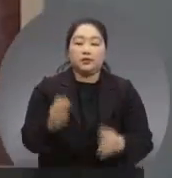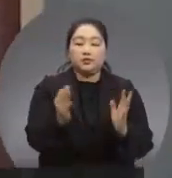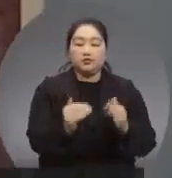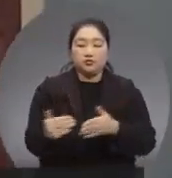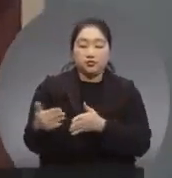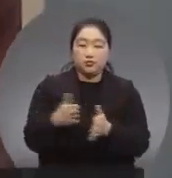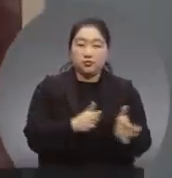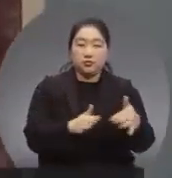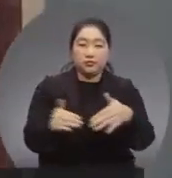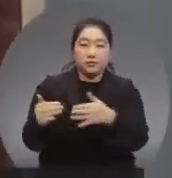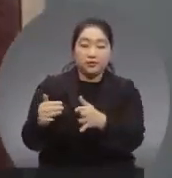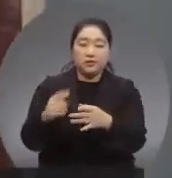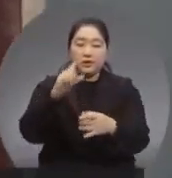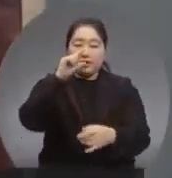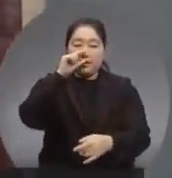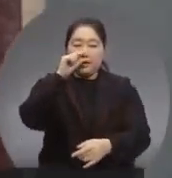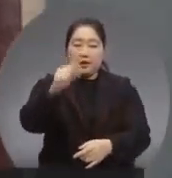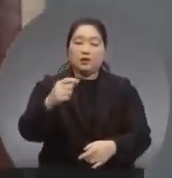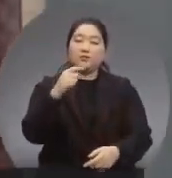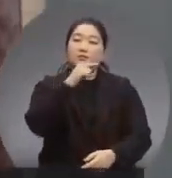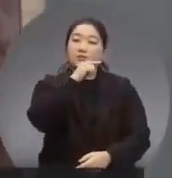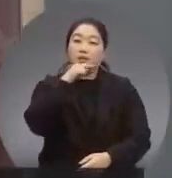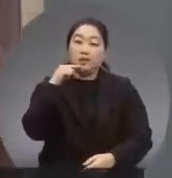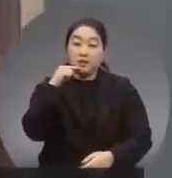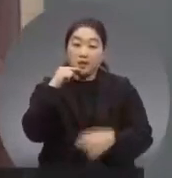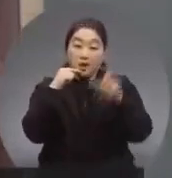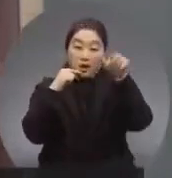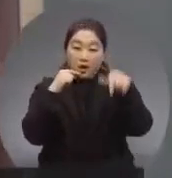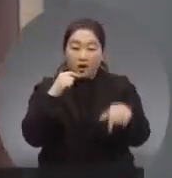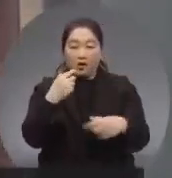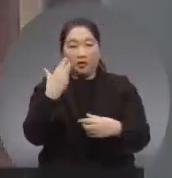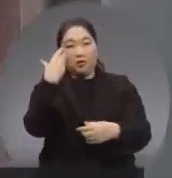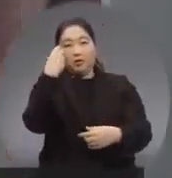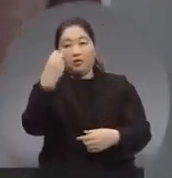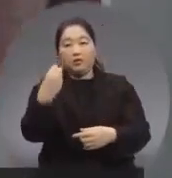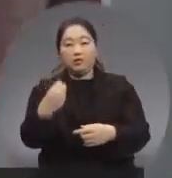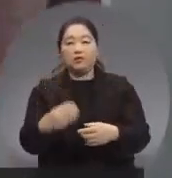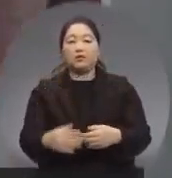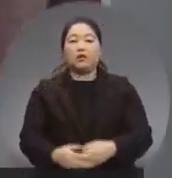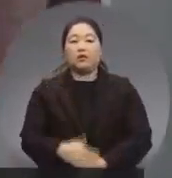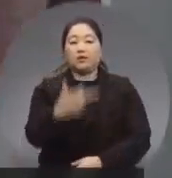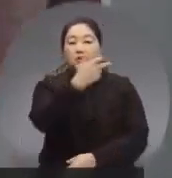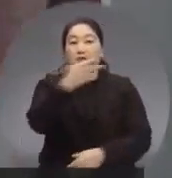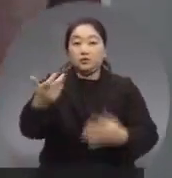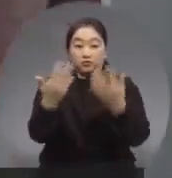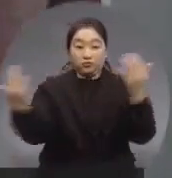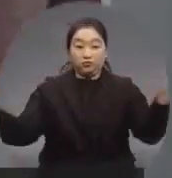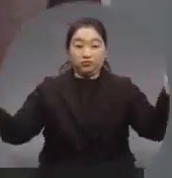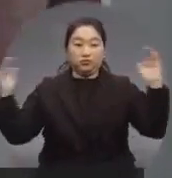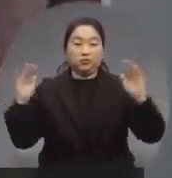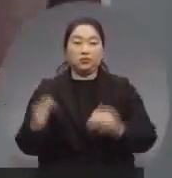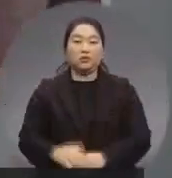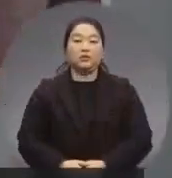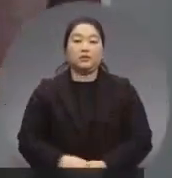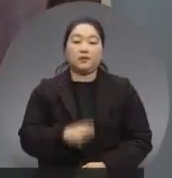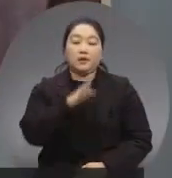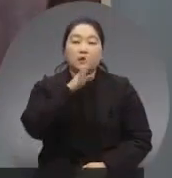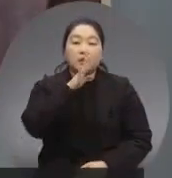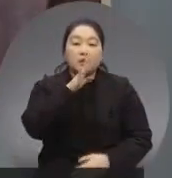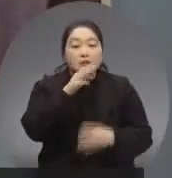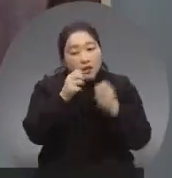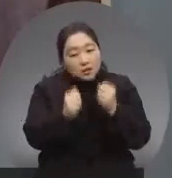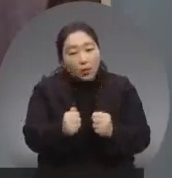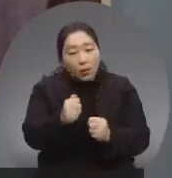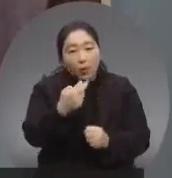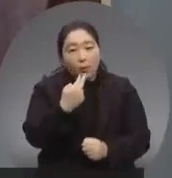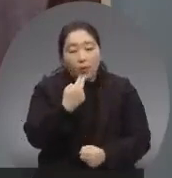구불구불 휘어진 날카로운 붉은 협곡 단면이 시선을 사로잡는 대형 풍경세점 실제 존재하는